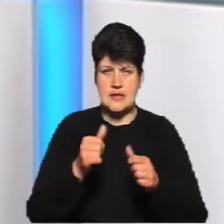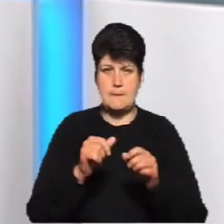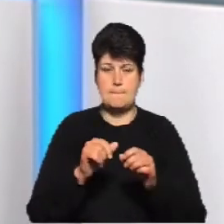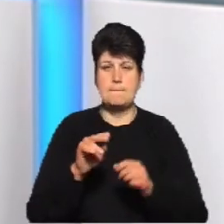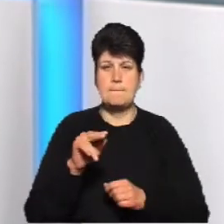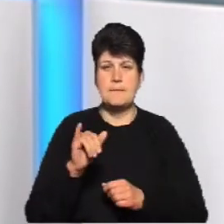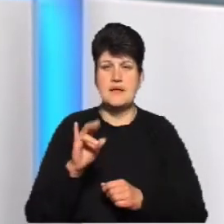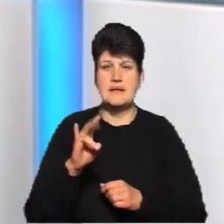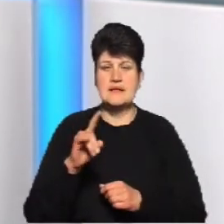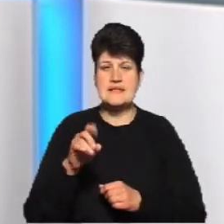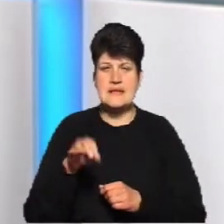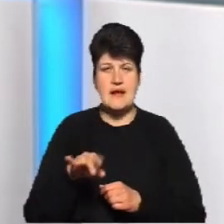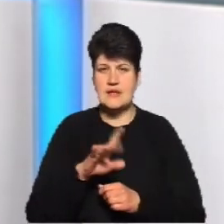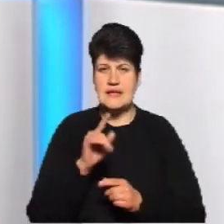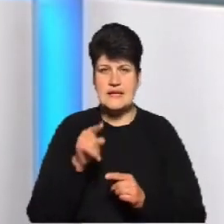але і